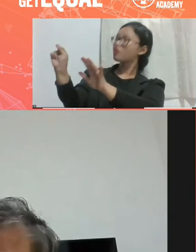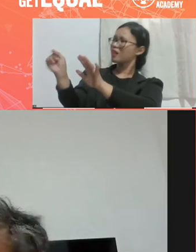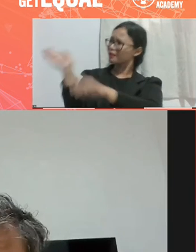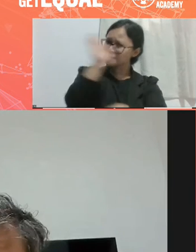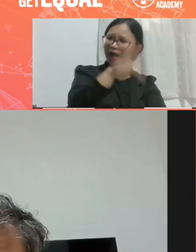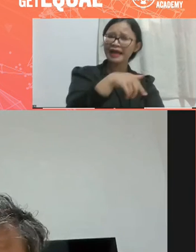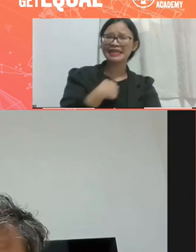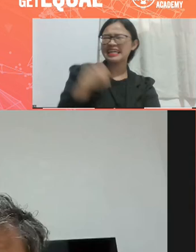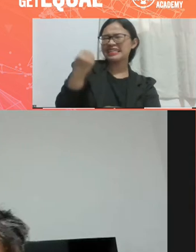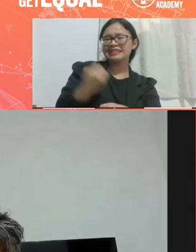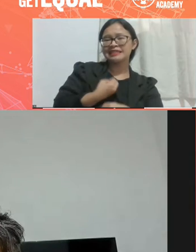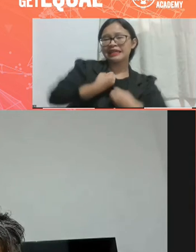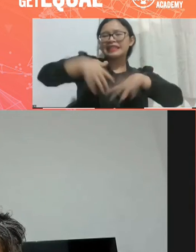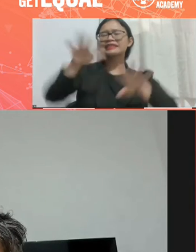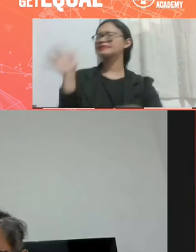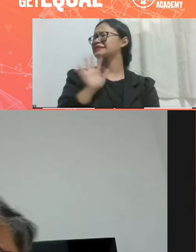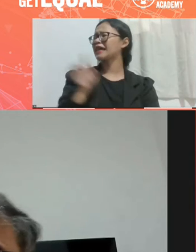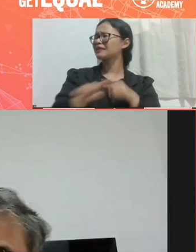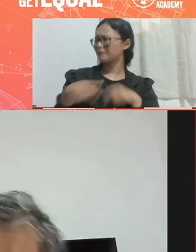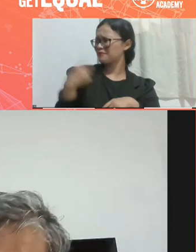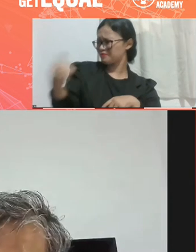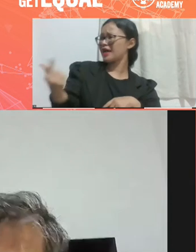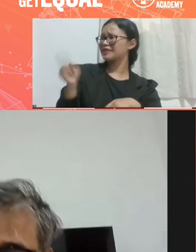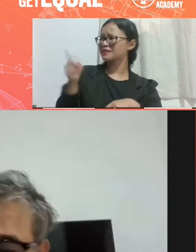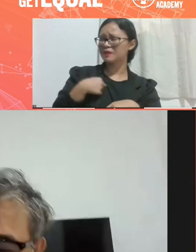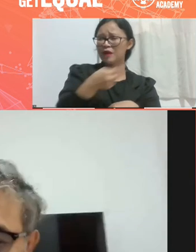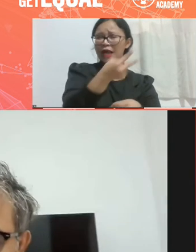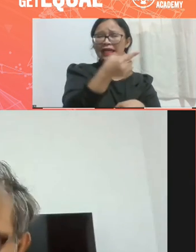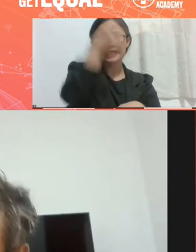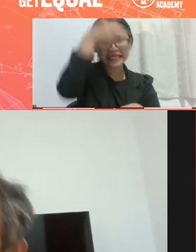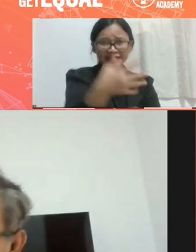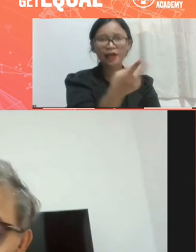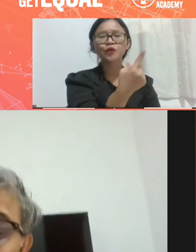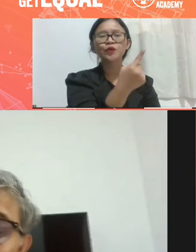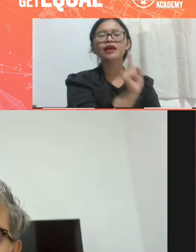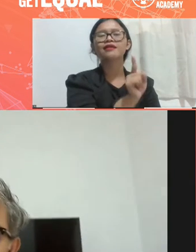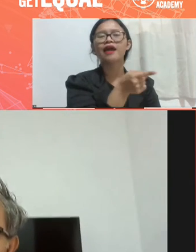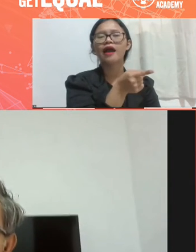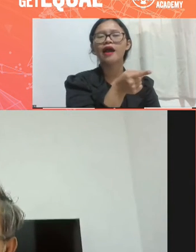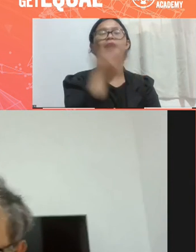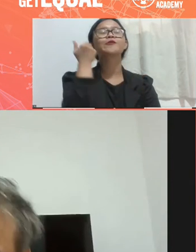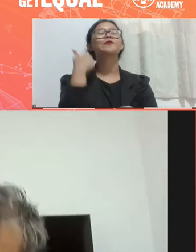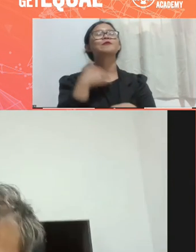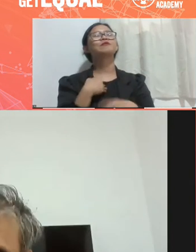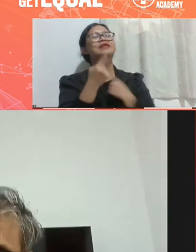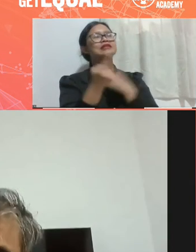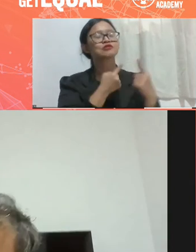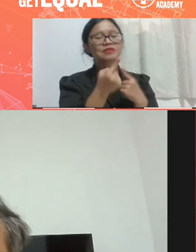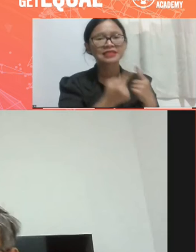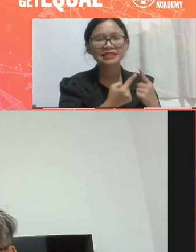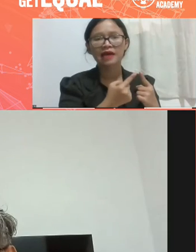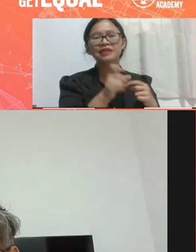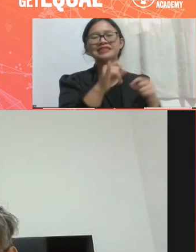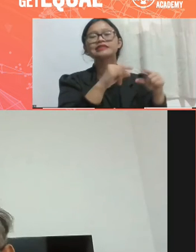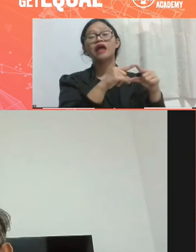bantu gratis, secara profesional. Kira-kira begitu. Jadi kemana saya ngobrol dengan Patricia seperti itu, ayo di Papua lakukan